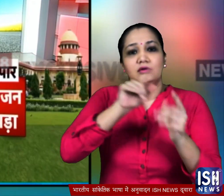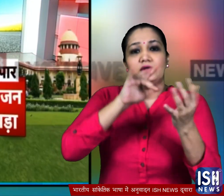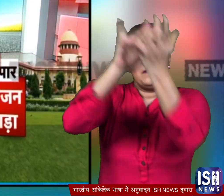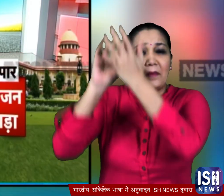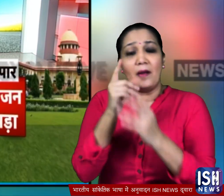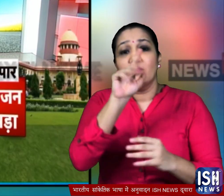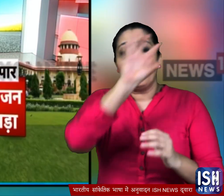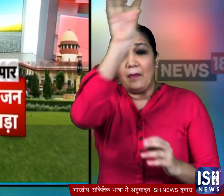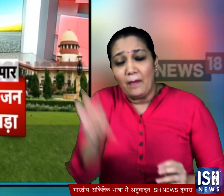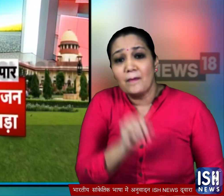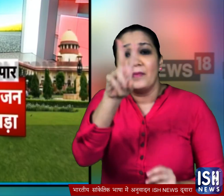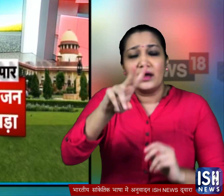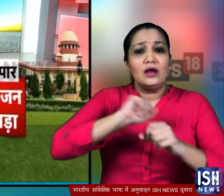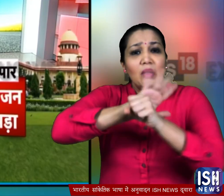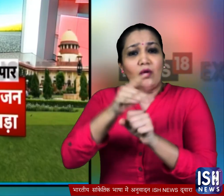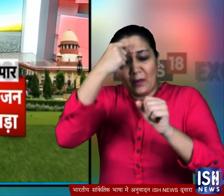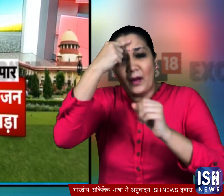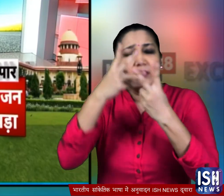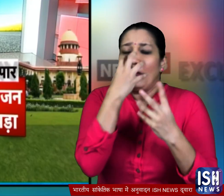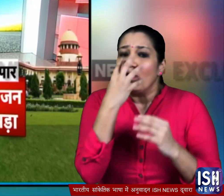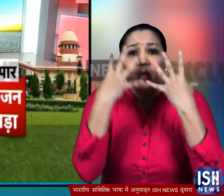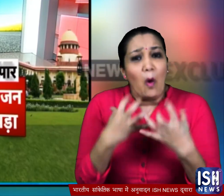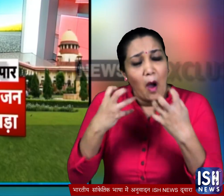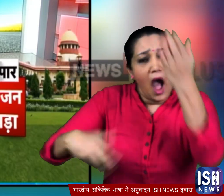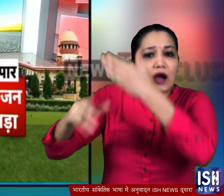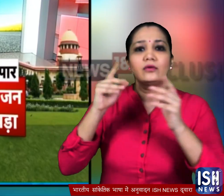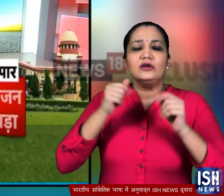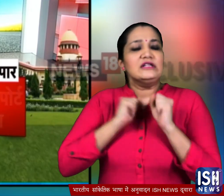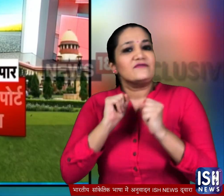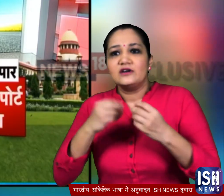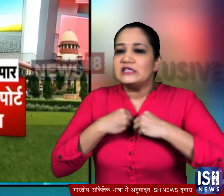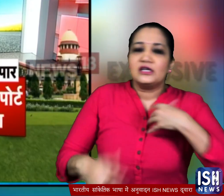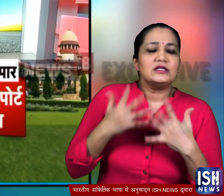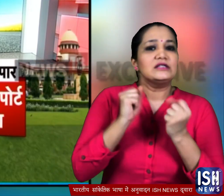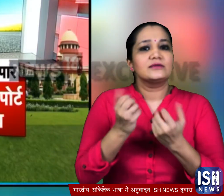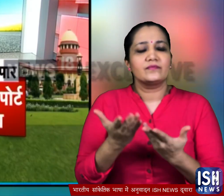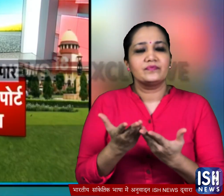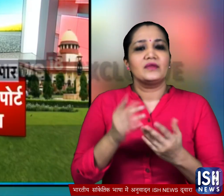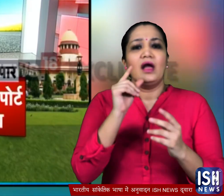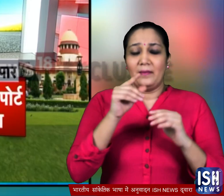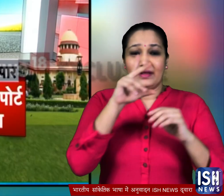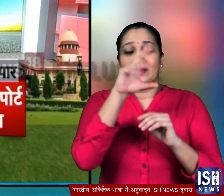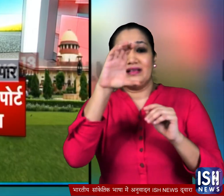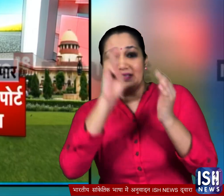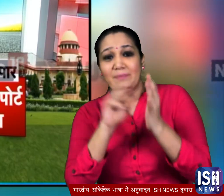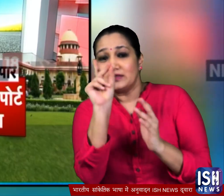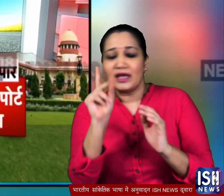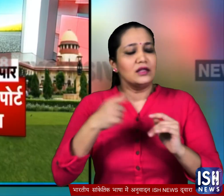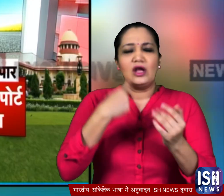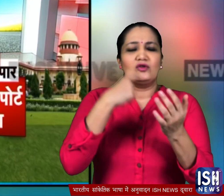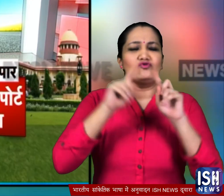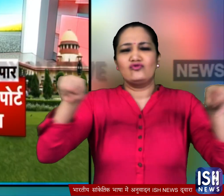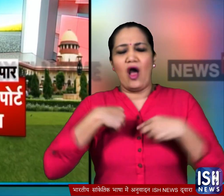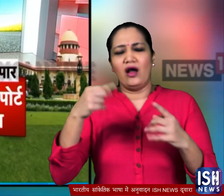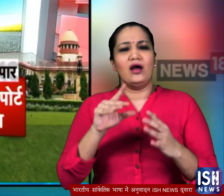को हुआ जिन्हें कोरोना की दूसरी लहर के समय ऑक्सीजन की जरूरत थी। लेकिन दिल्ली के उप मुख्यमंत्री ने इस बात को गलत बताया और इस रिपोर्ट पर ही सवाल